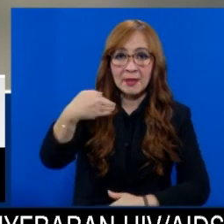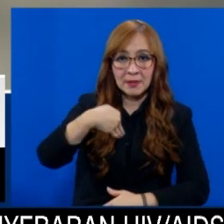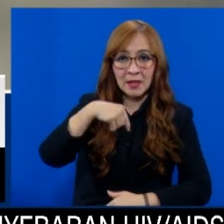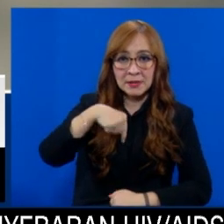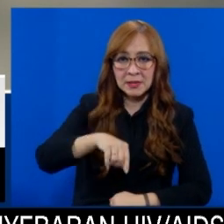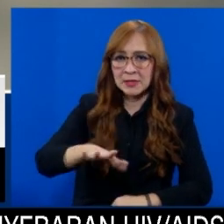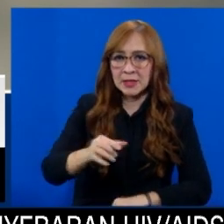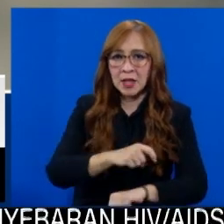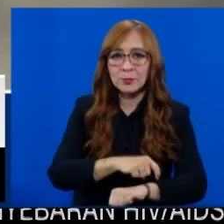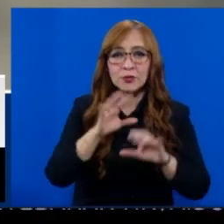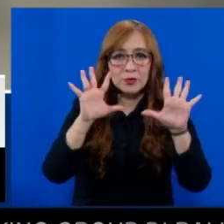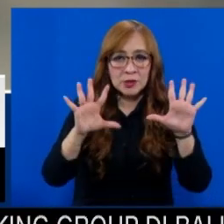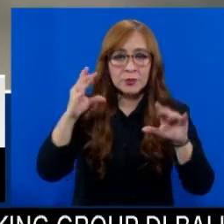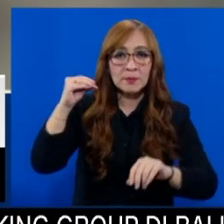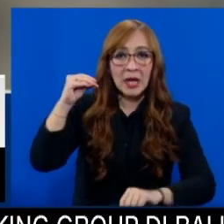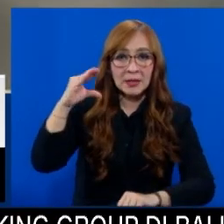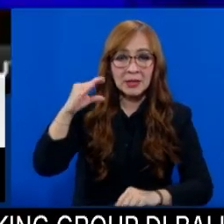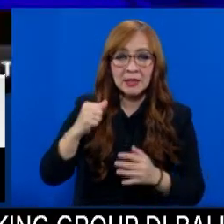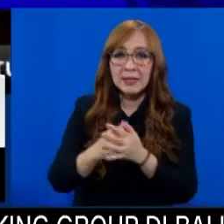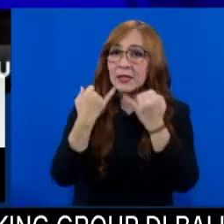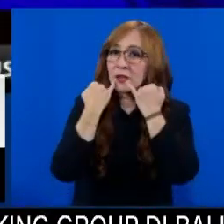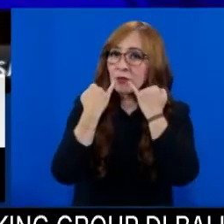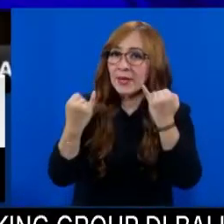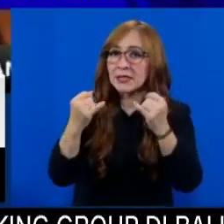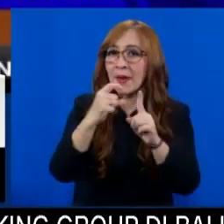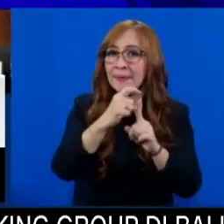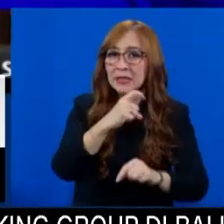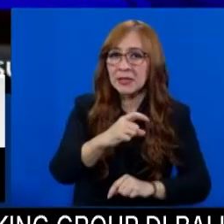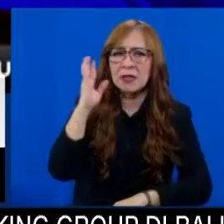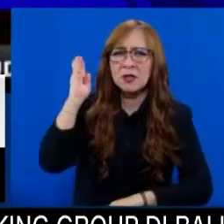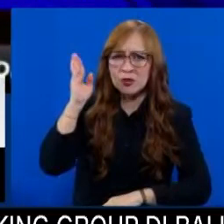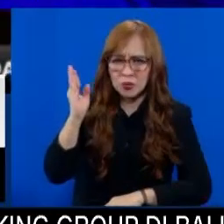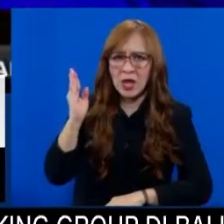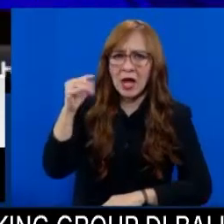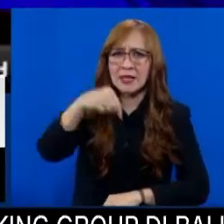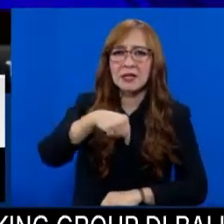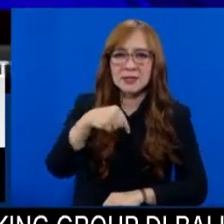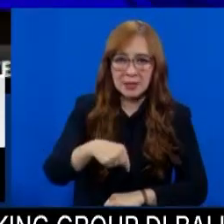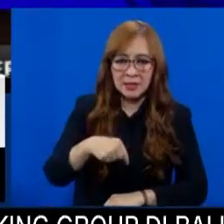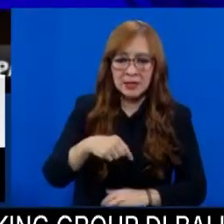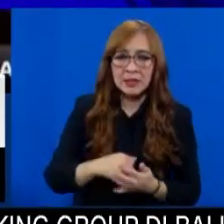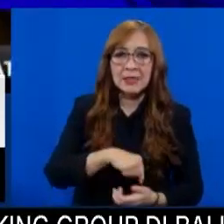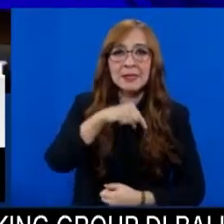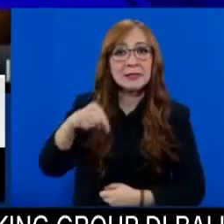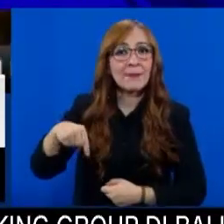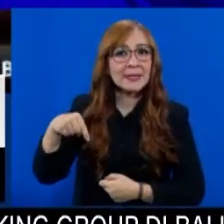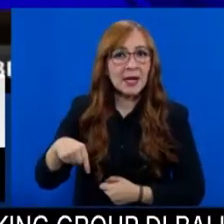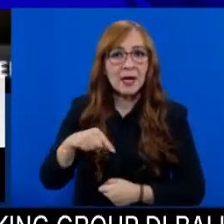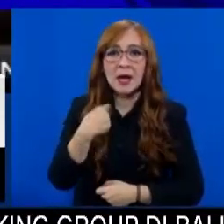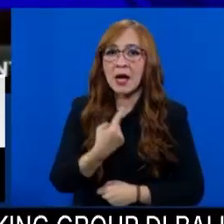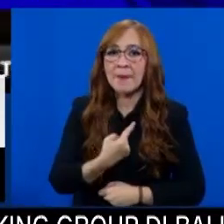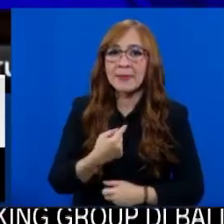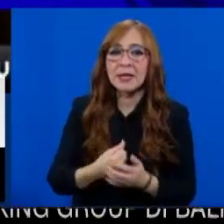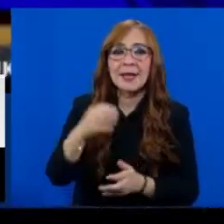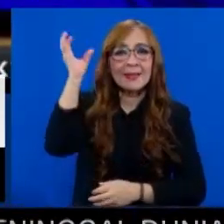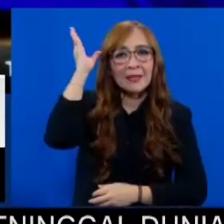sekitar pukul 10 pagi diinformasikan bahwa Putri Chandrawati sudah berada di Bareskrim. Dan sampai saat ini sebenarnya kami juga belum menerima informasi